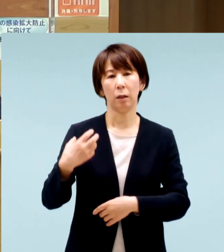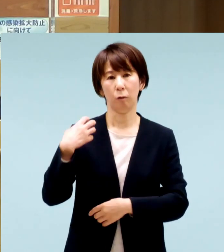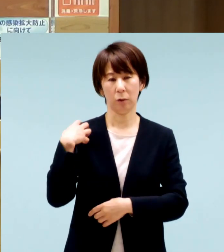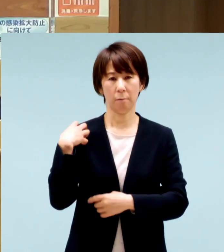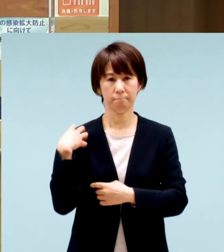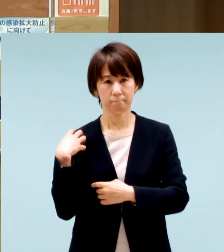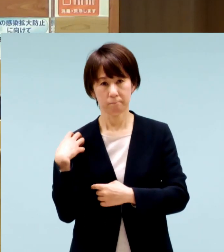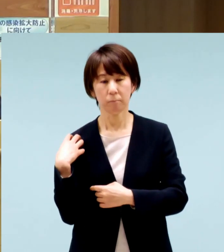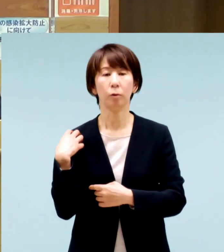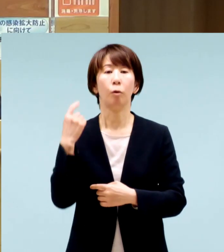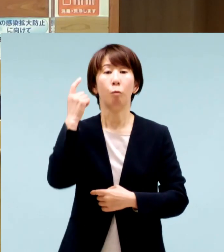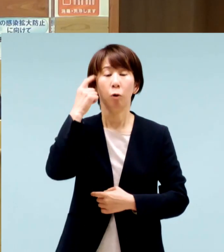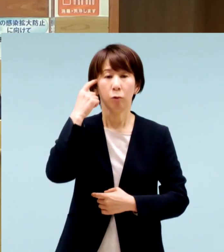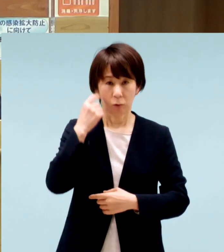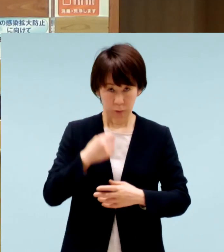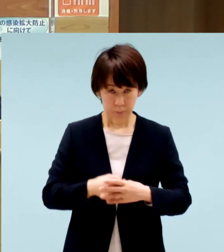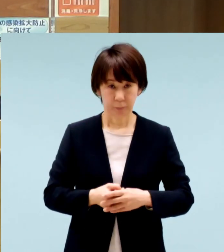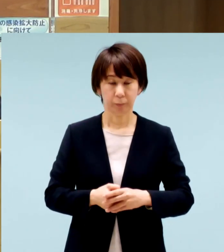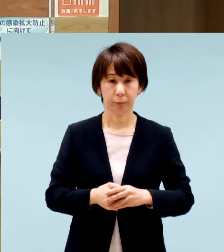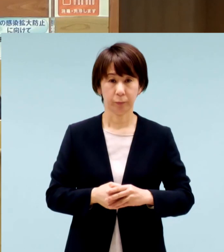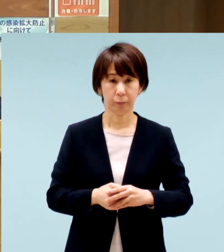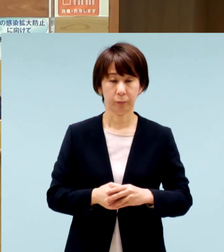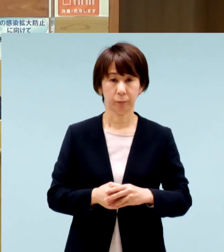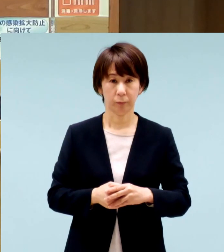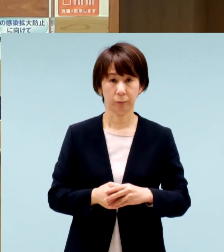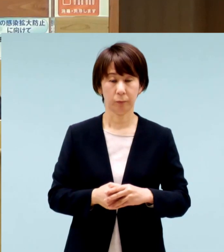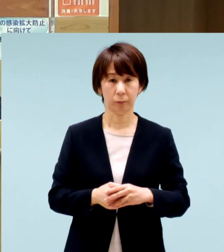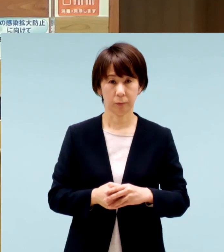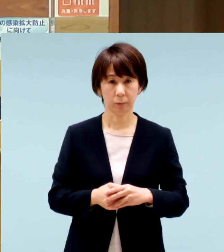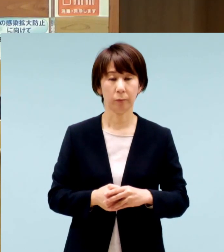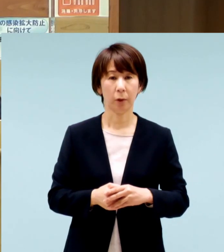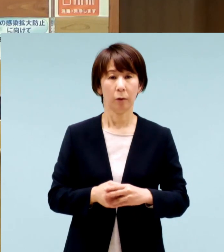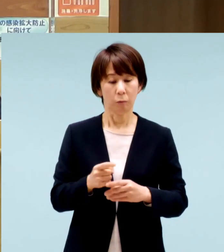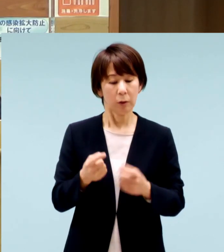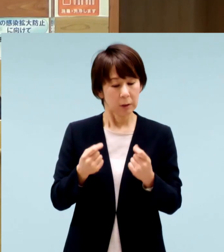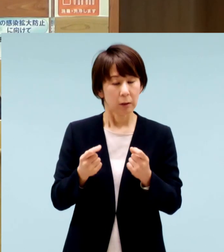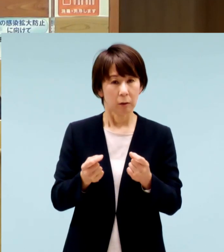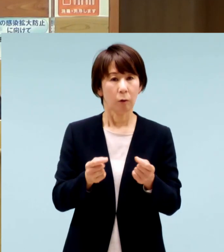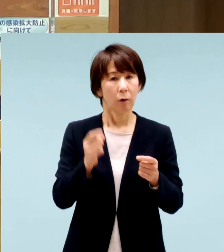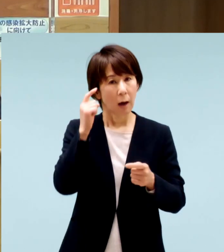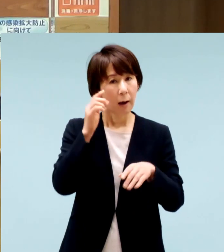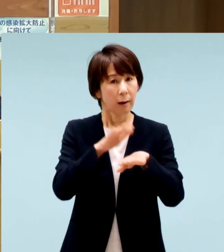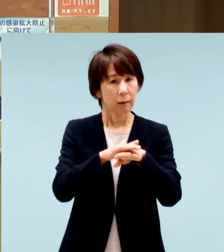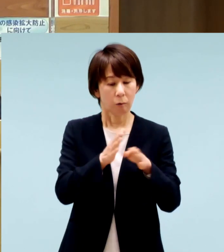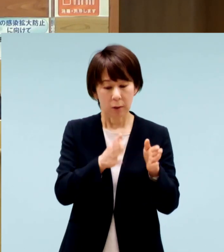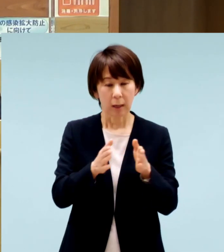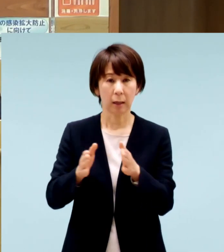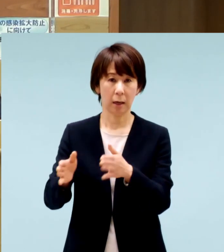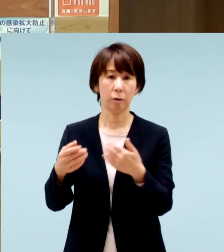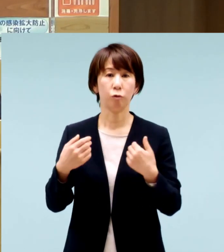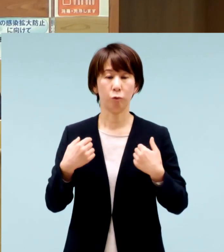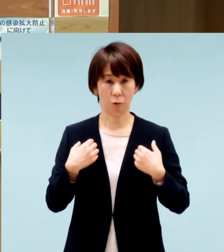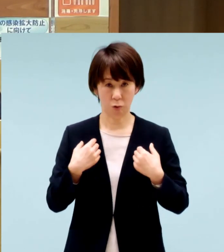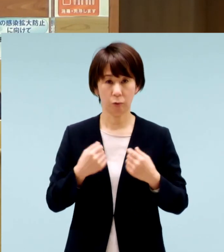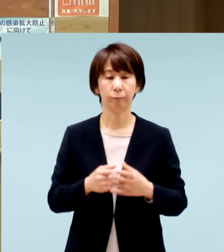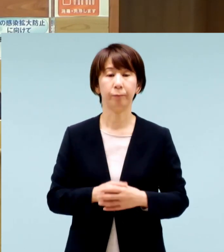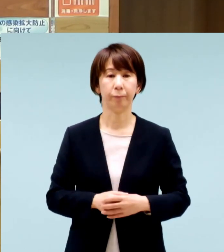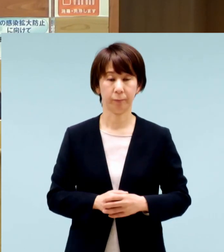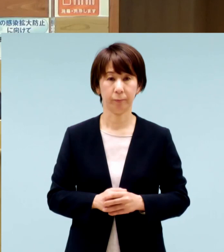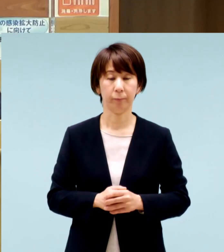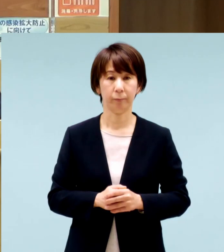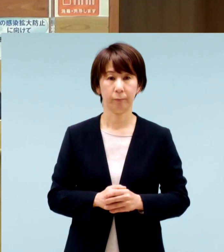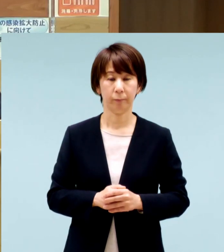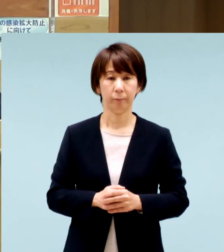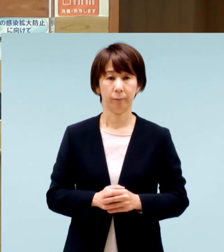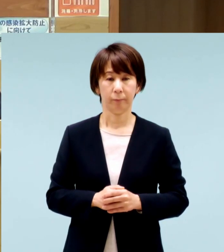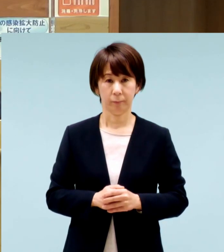まあ、ここら辺をしっかり整理をしていく、まあ、こういう必要があるというふうに思ってます。まあ、いずれにしてもこの3回